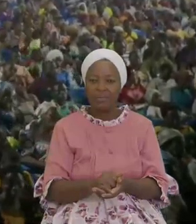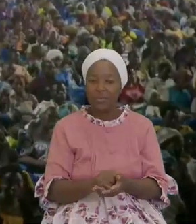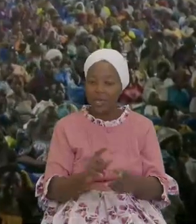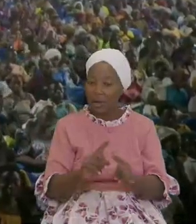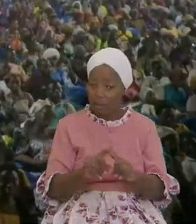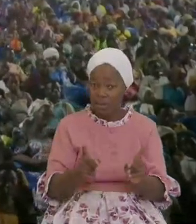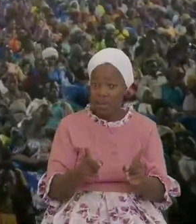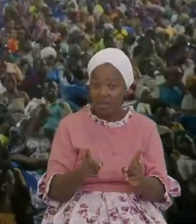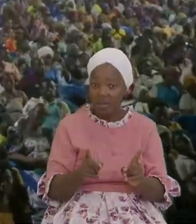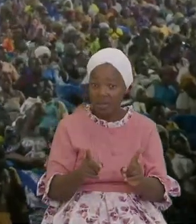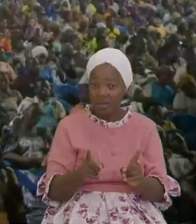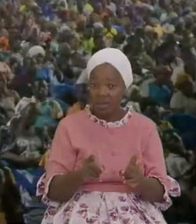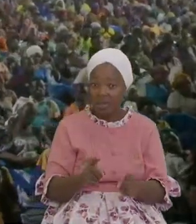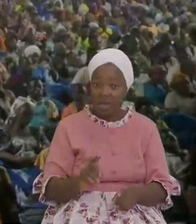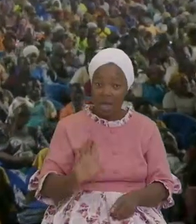peinture.